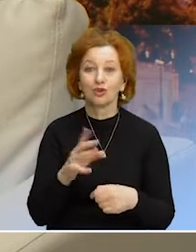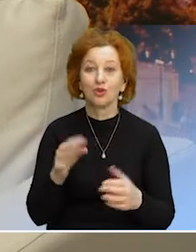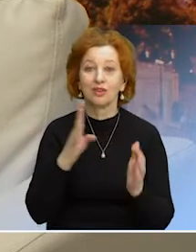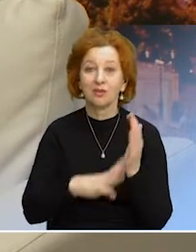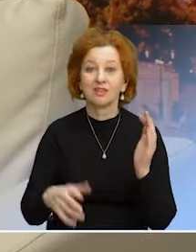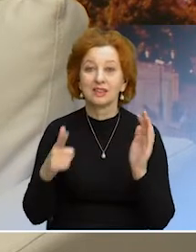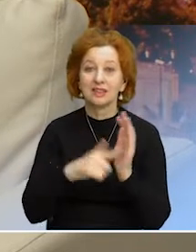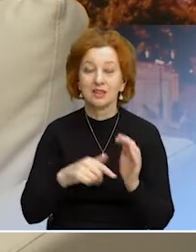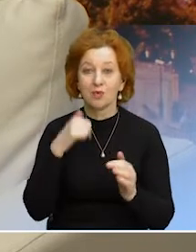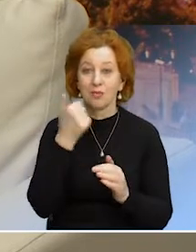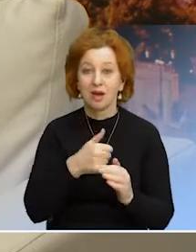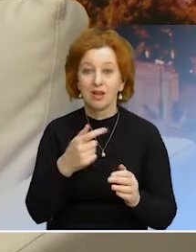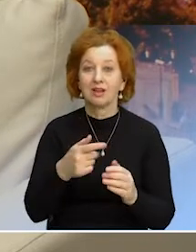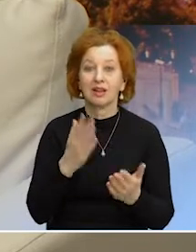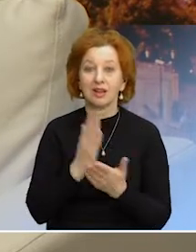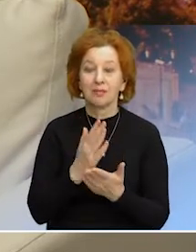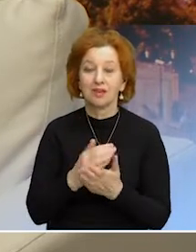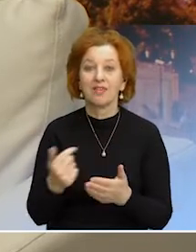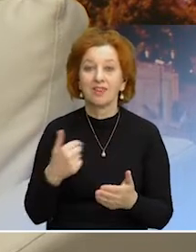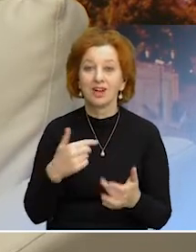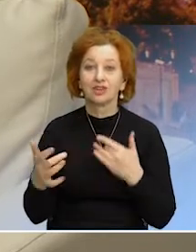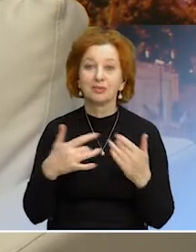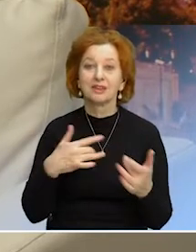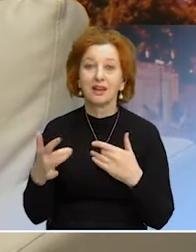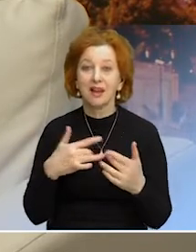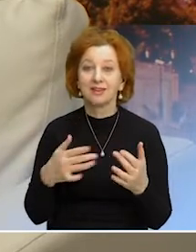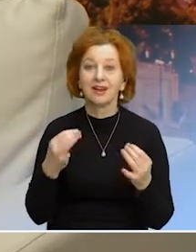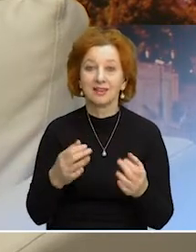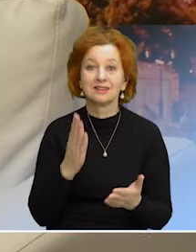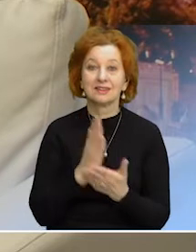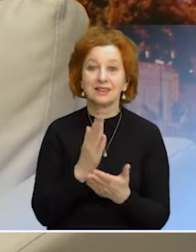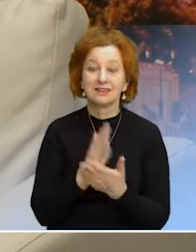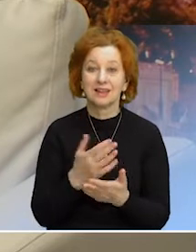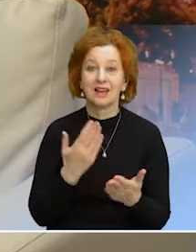в 97-м году именно в нашем театре